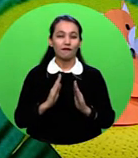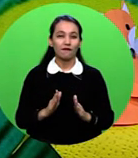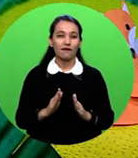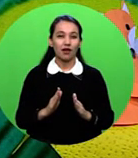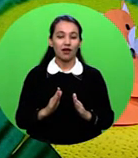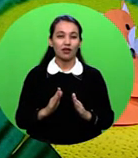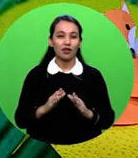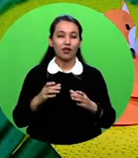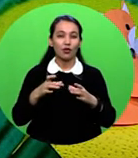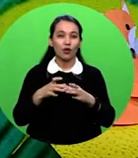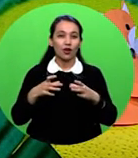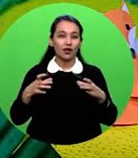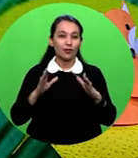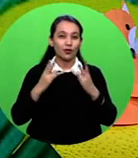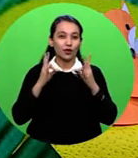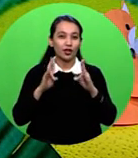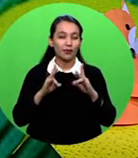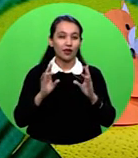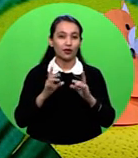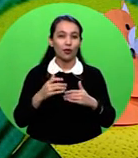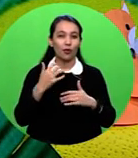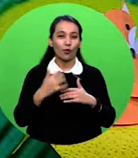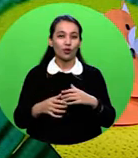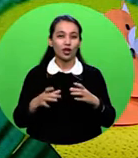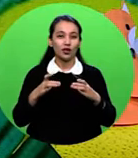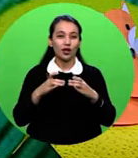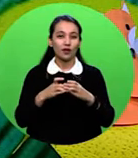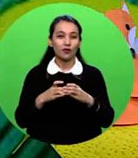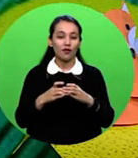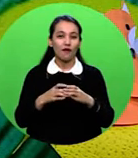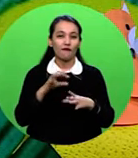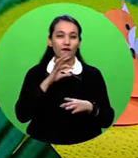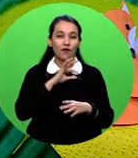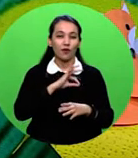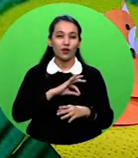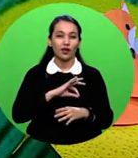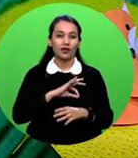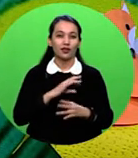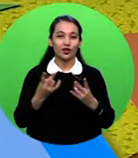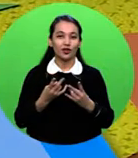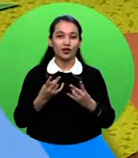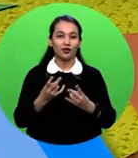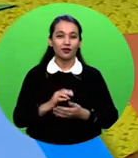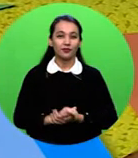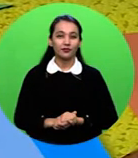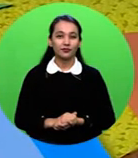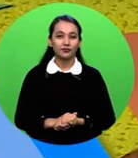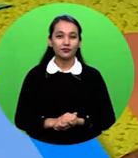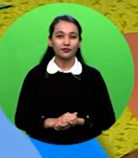kichikroq tanlab olishimiz kerak bo'ladi. Hozir men foydalanaman shablondan, chunki menda